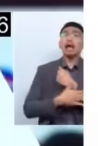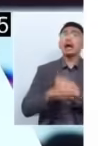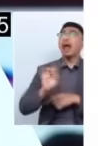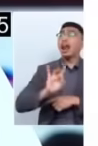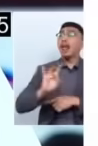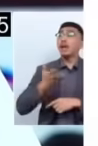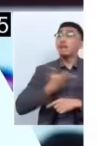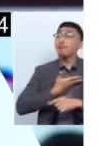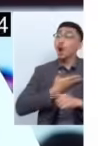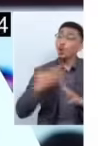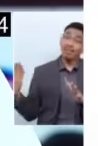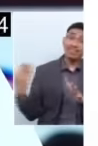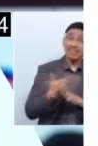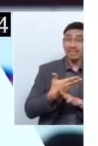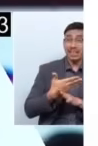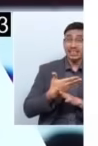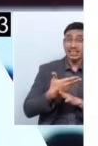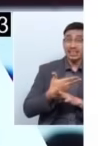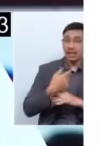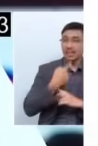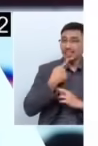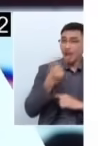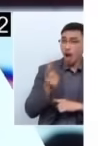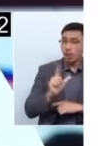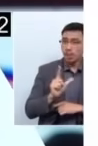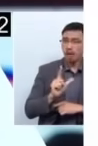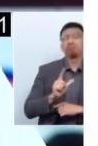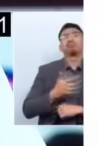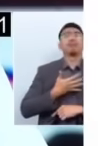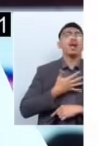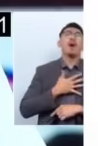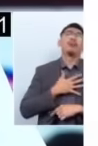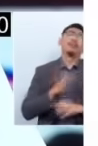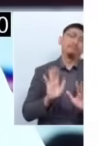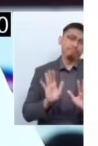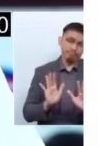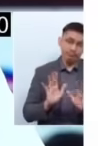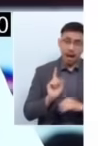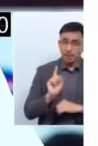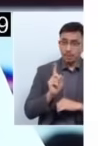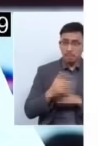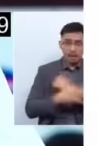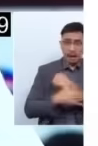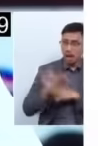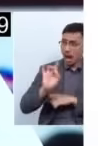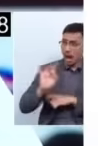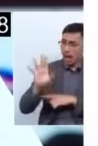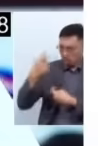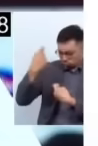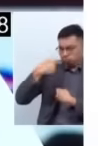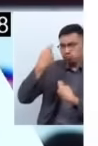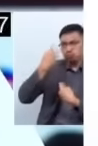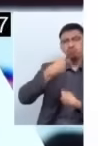dari grassroots, apakah itu dari elitnya antara pasangan 03 dengan pasangan 01, buat saya ini semacam berkah